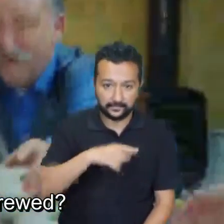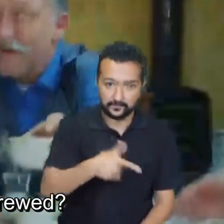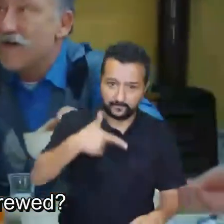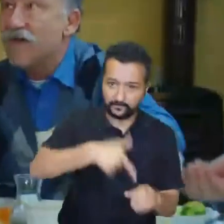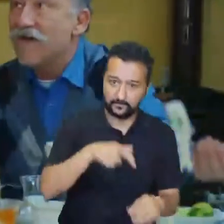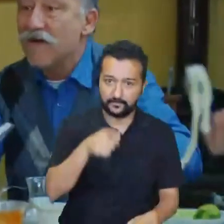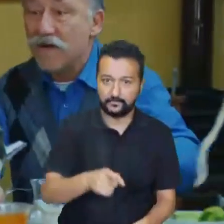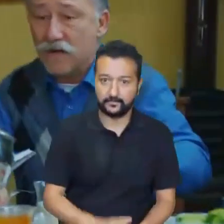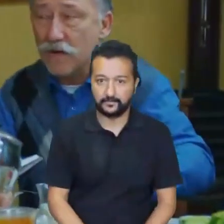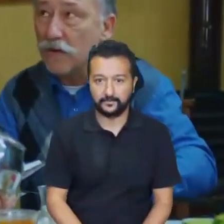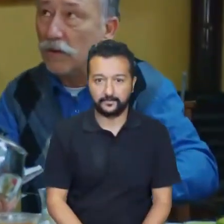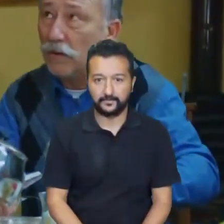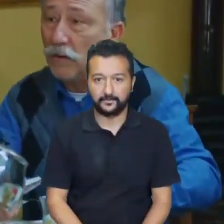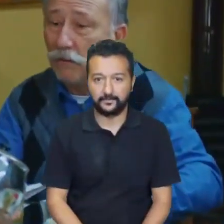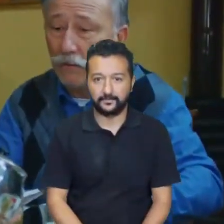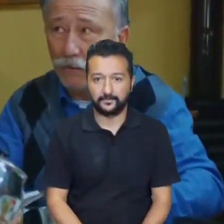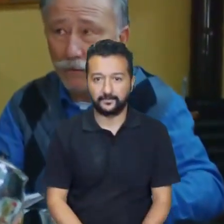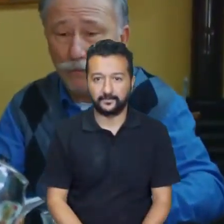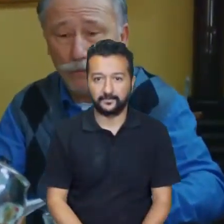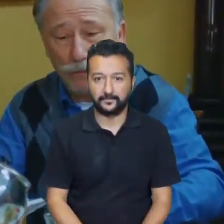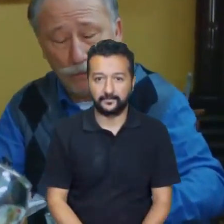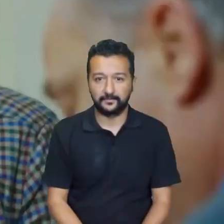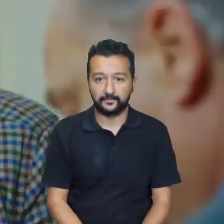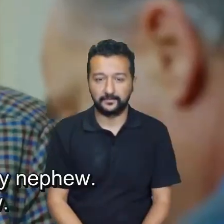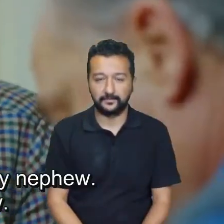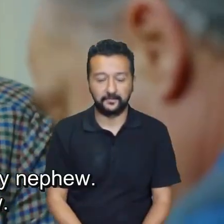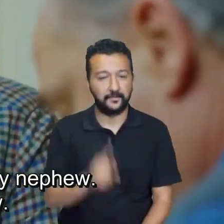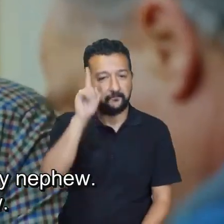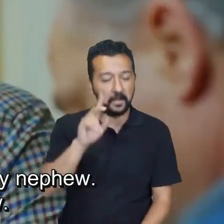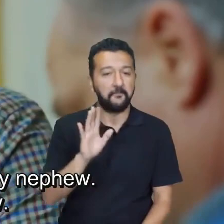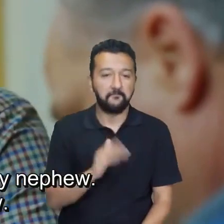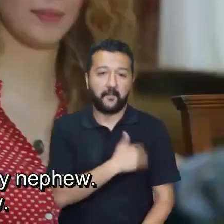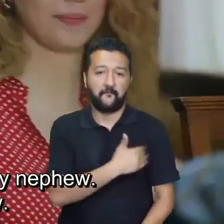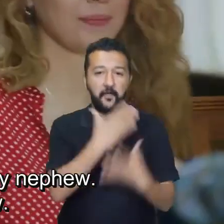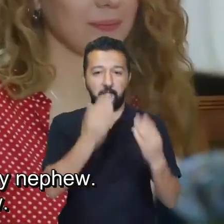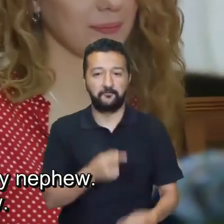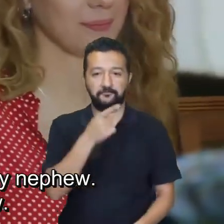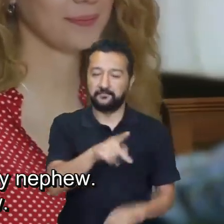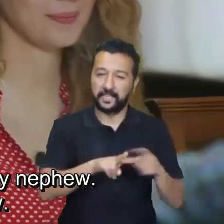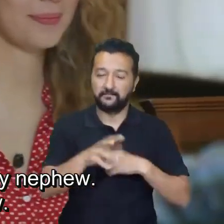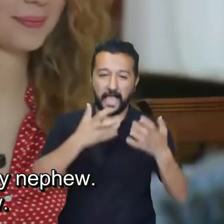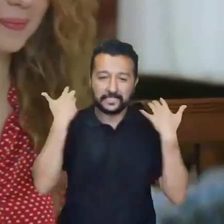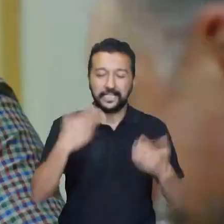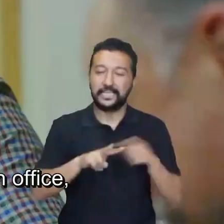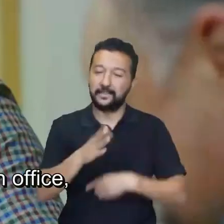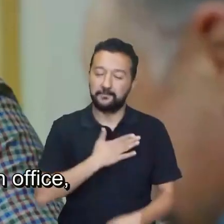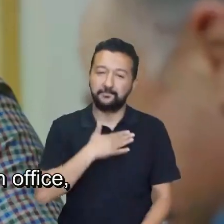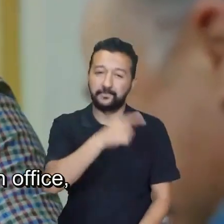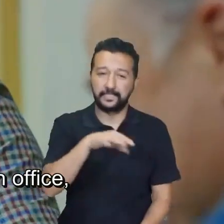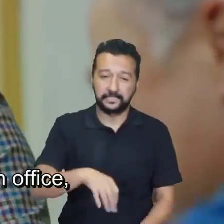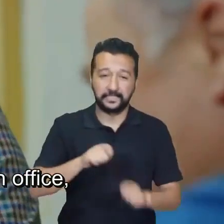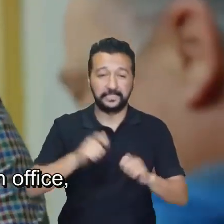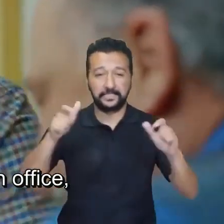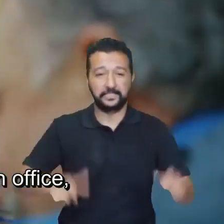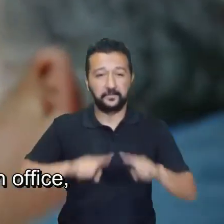olsun? Münir garipsedi. Oh, vallahi avukat oldu ya yeğenim. Aslan yeğenim benim. Şimdi bir